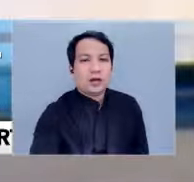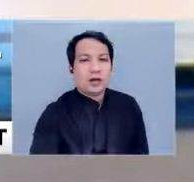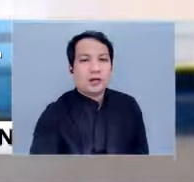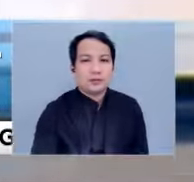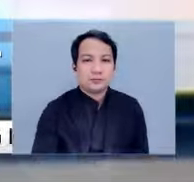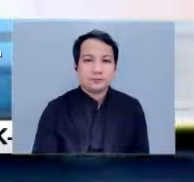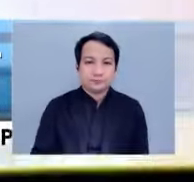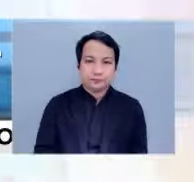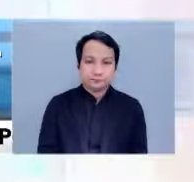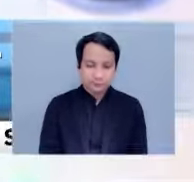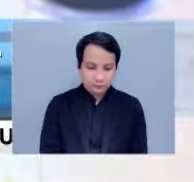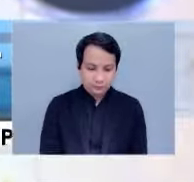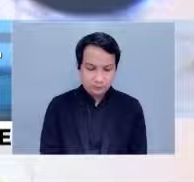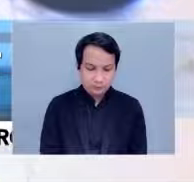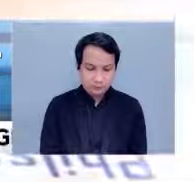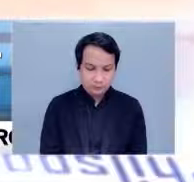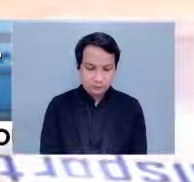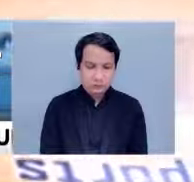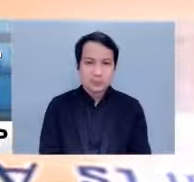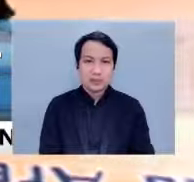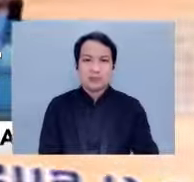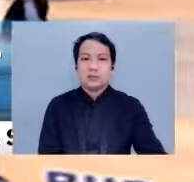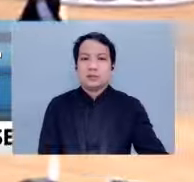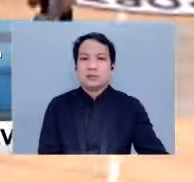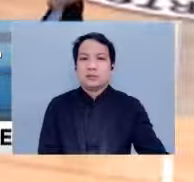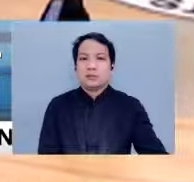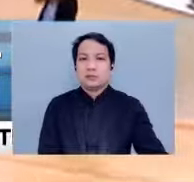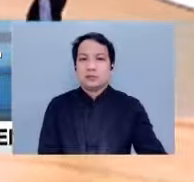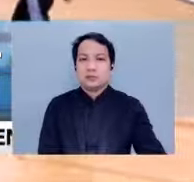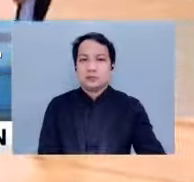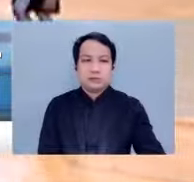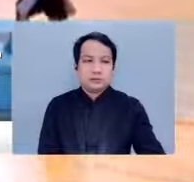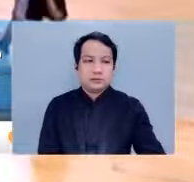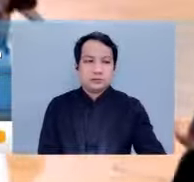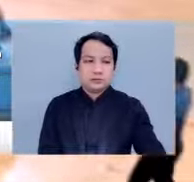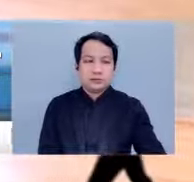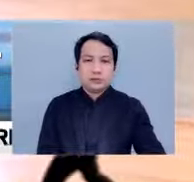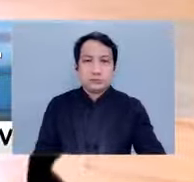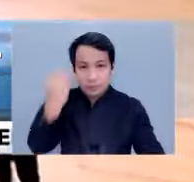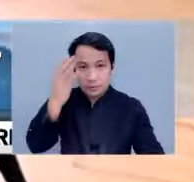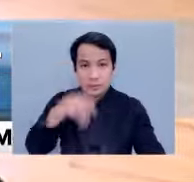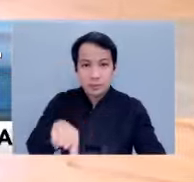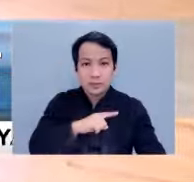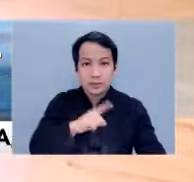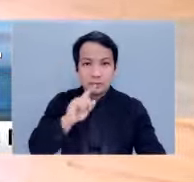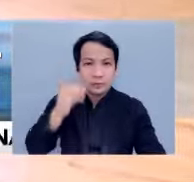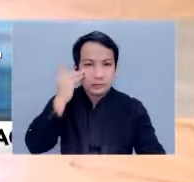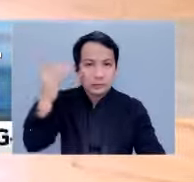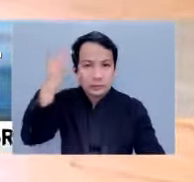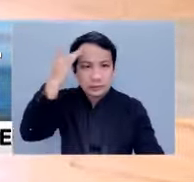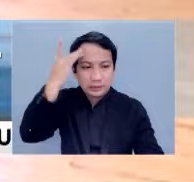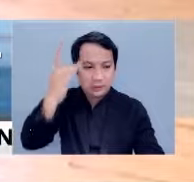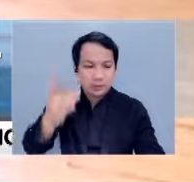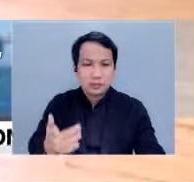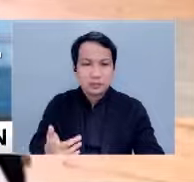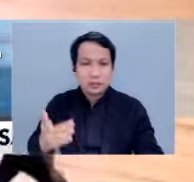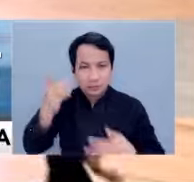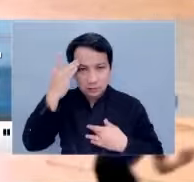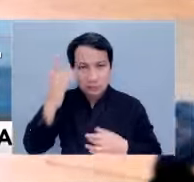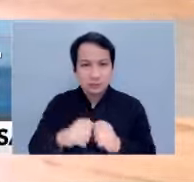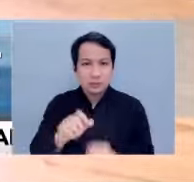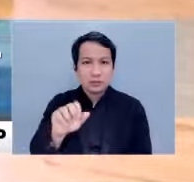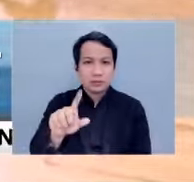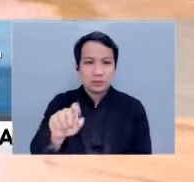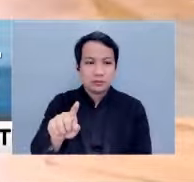naglaro si RR Pugoy ngayong conference matapos ang myocarditis diagnosis. Nagtala ng 11 puntos